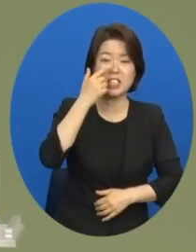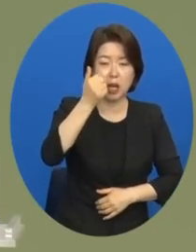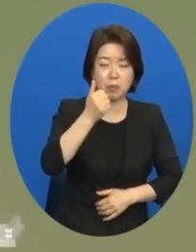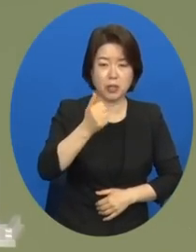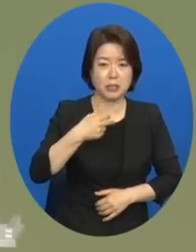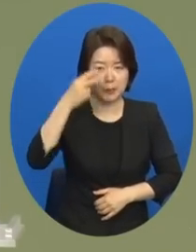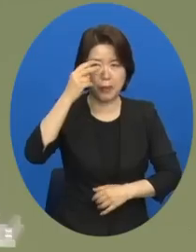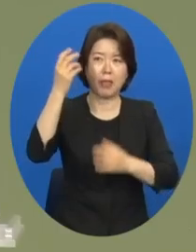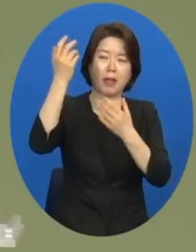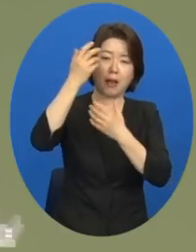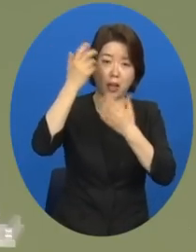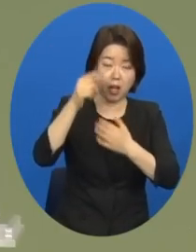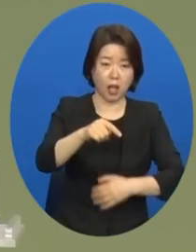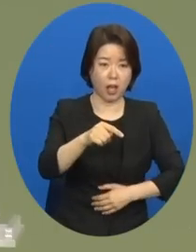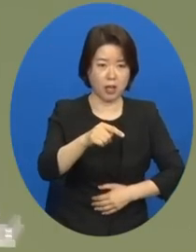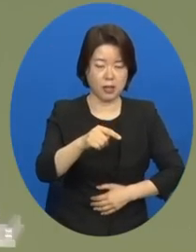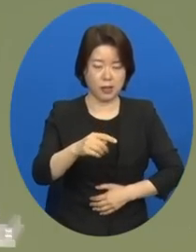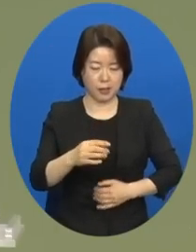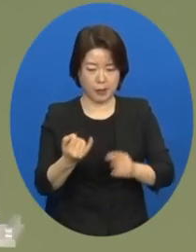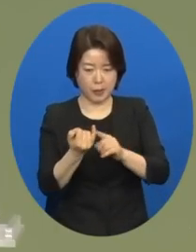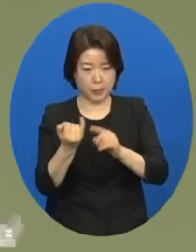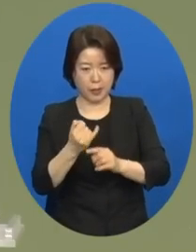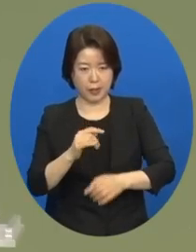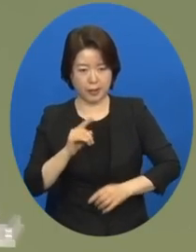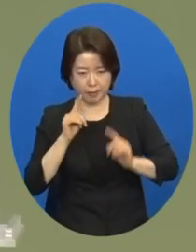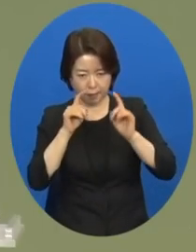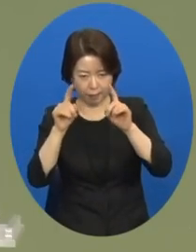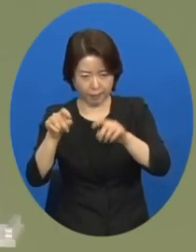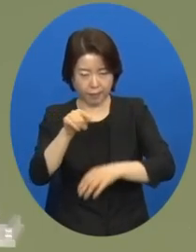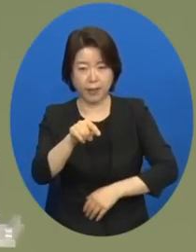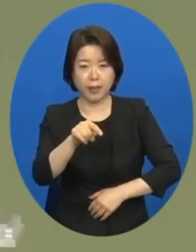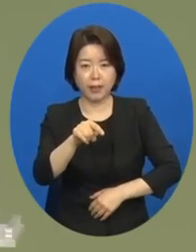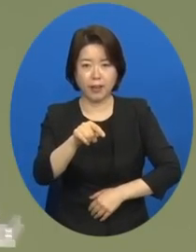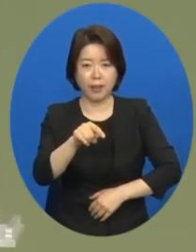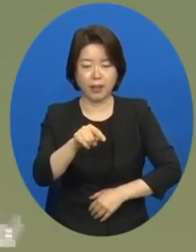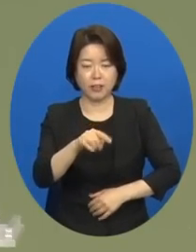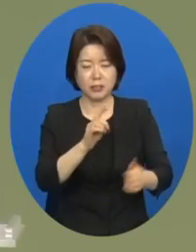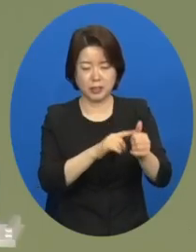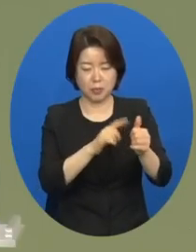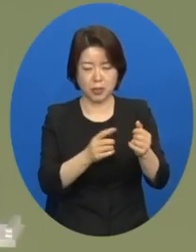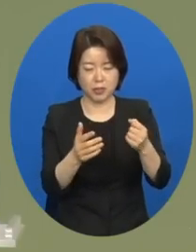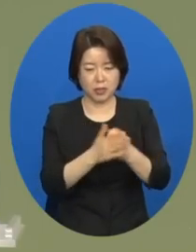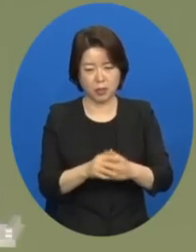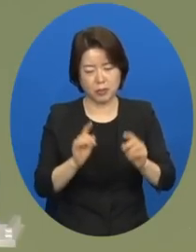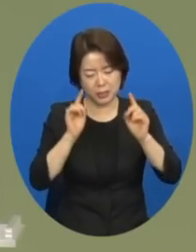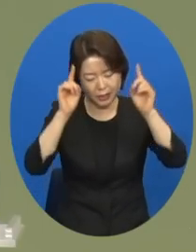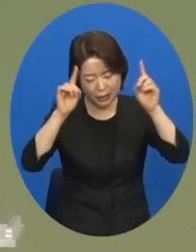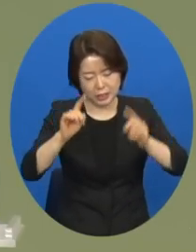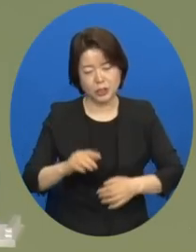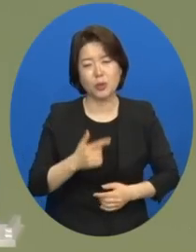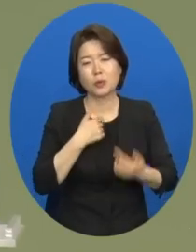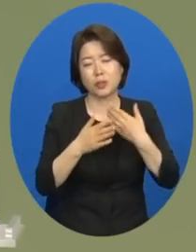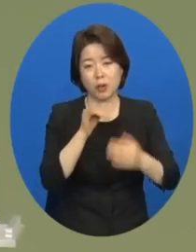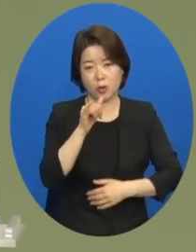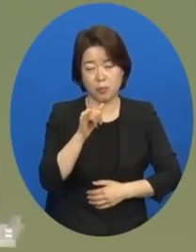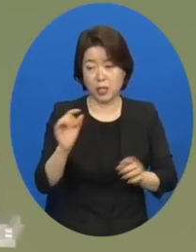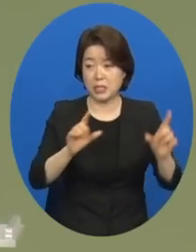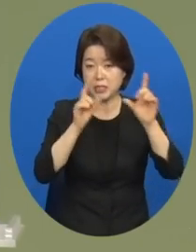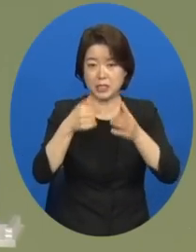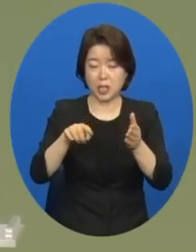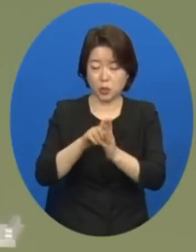중독과 의처증으로 지옥을 경험하면서 살기 위해 교회를 나왔어도 극심한